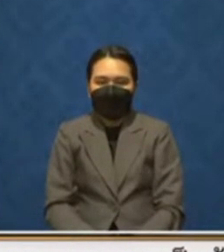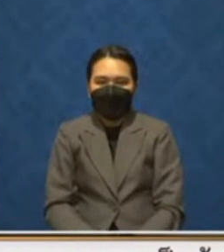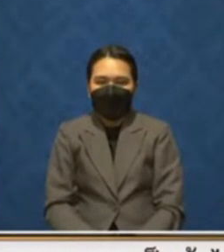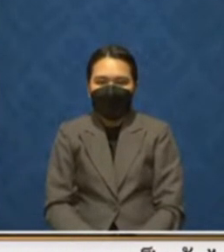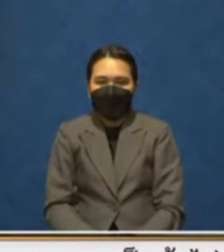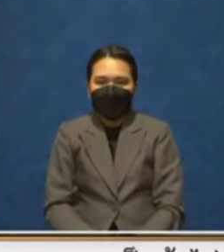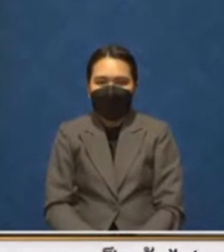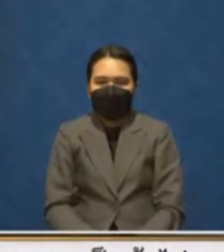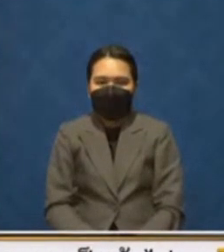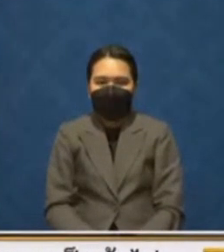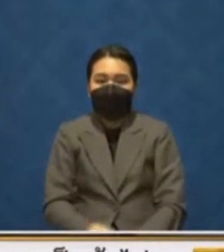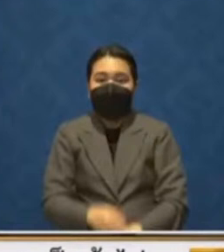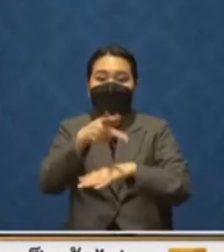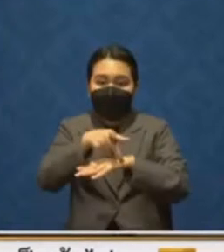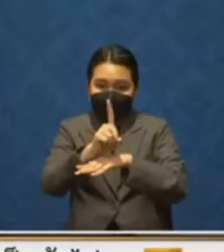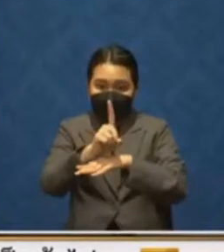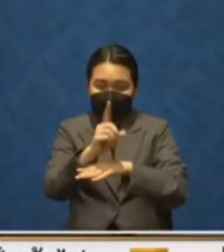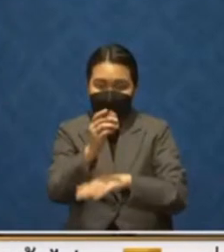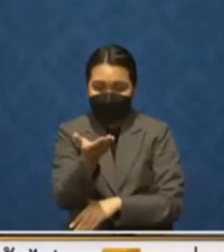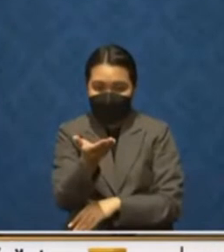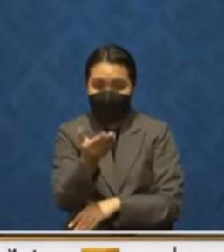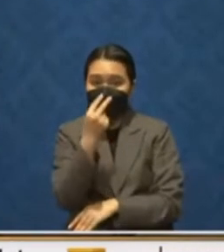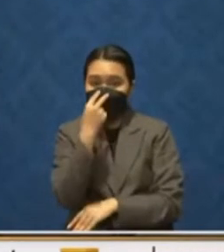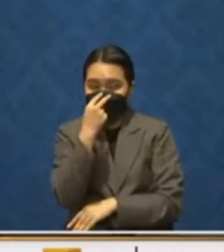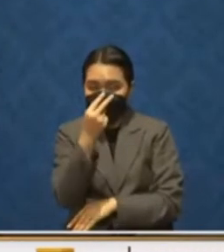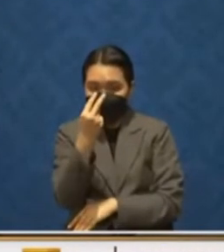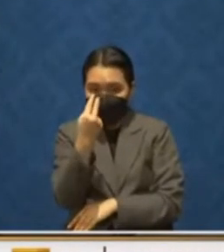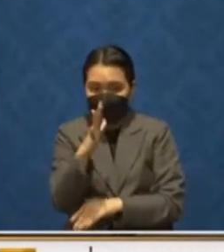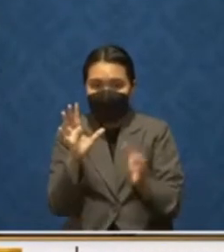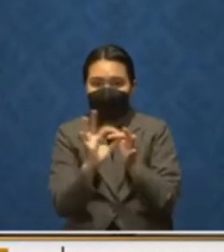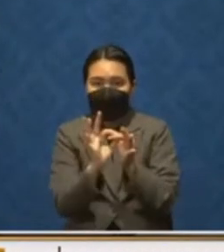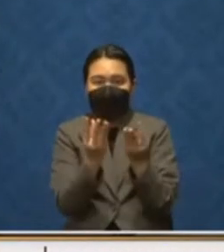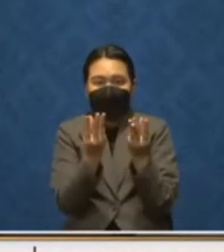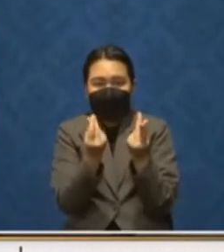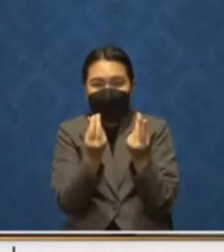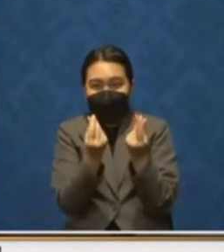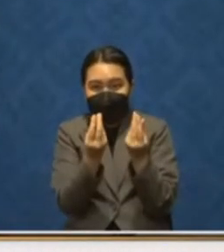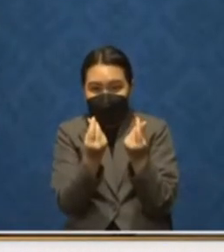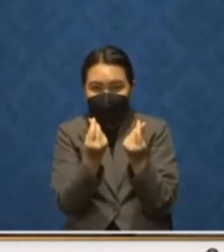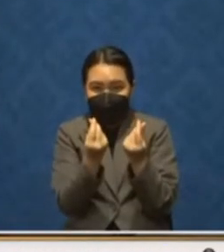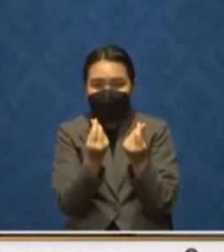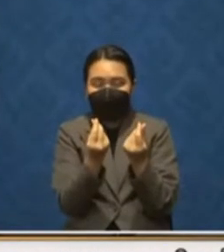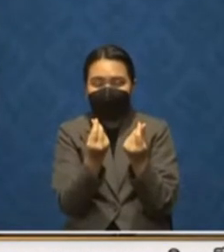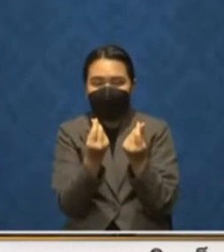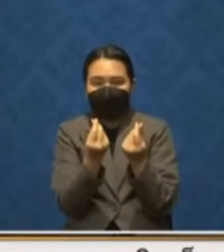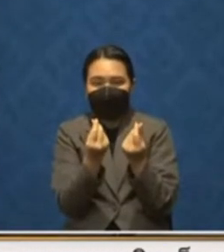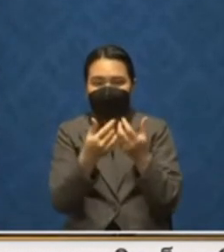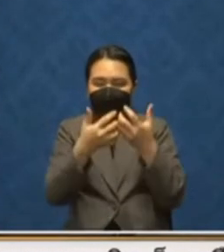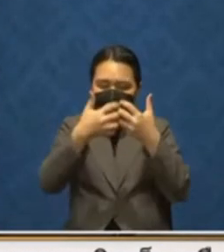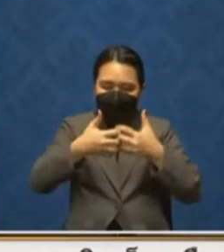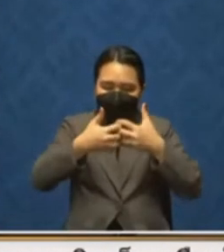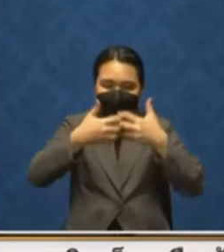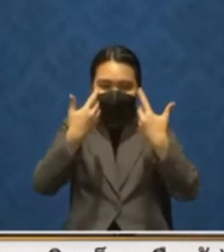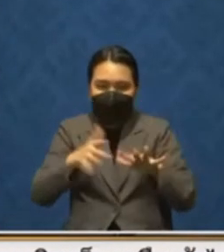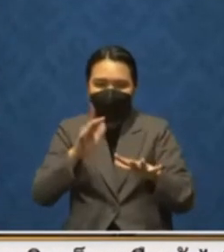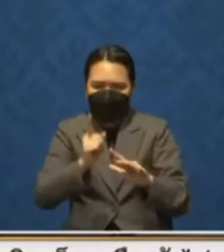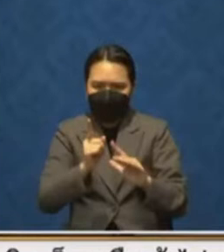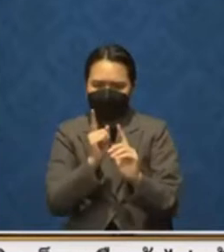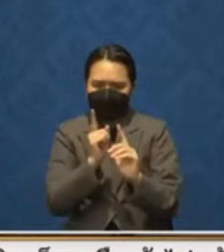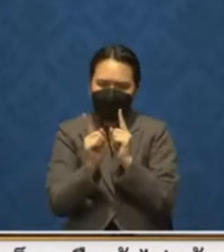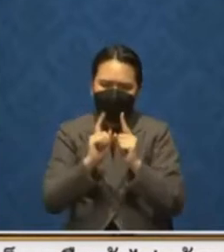สถานที่ก็รถกลับพ่อไปดูเรื่องของตัวเลขค่าการตลาดค่ากราดแล้วเนี่ยไม่มีการเจรจาอย่างจริงจังเลย